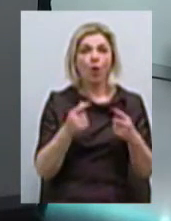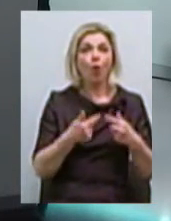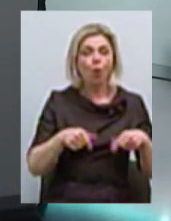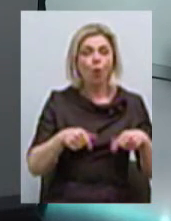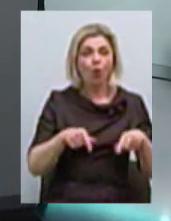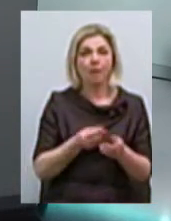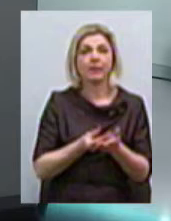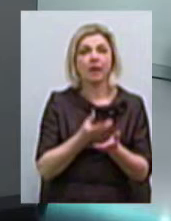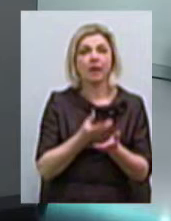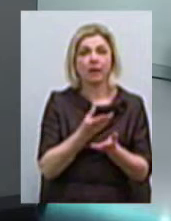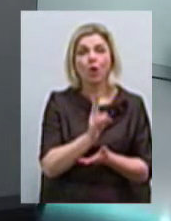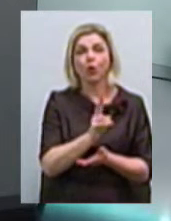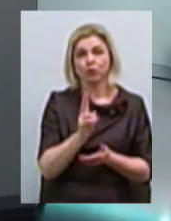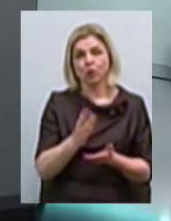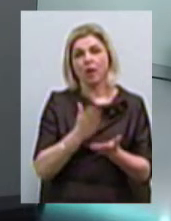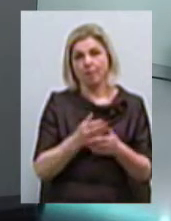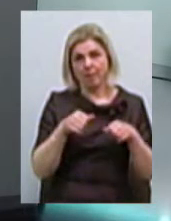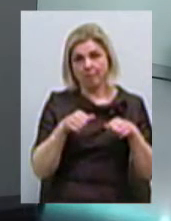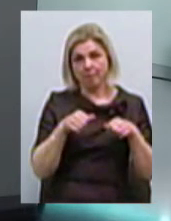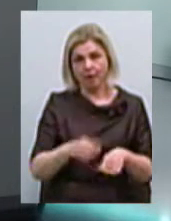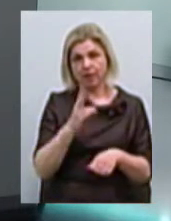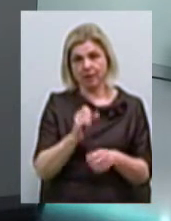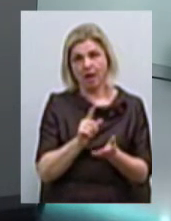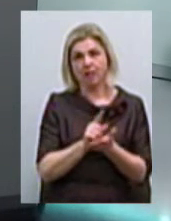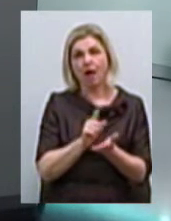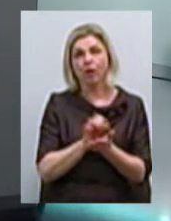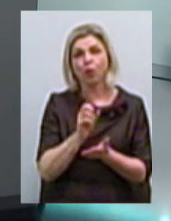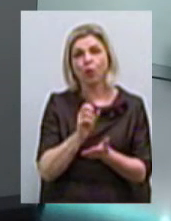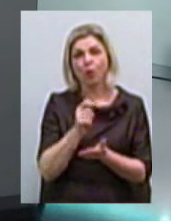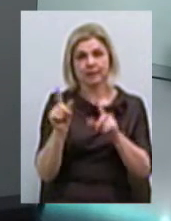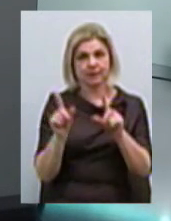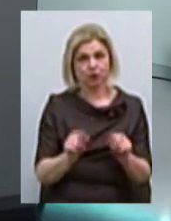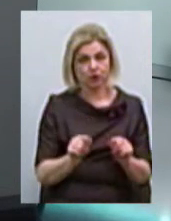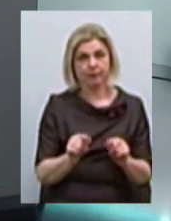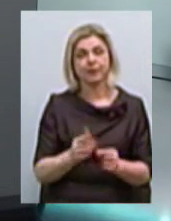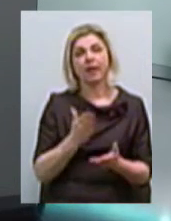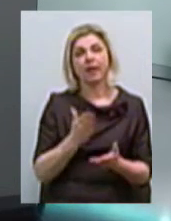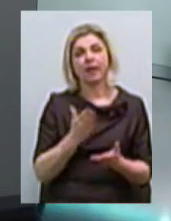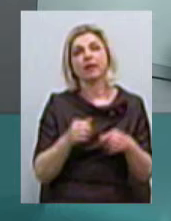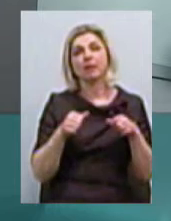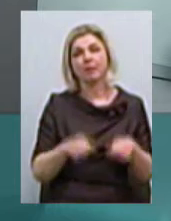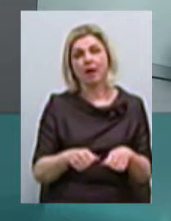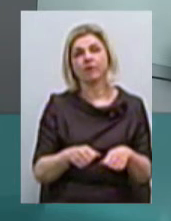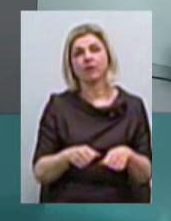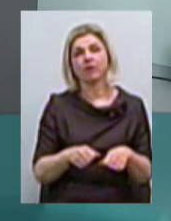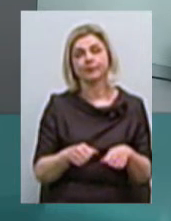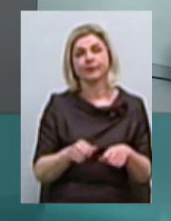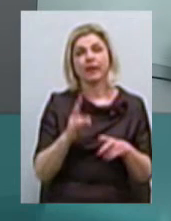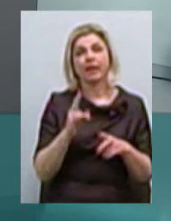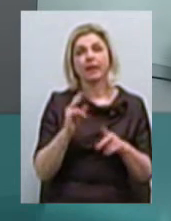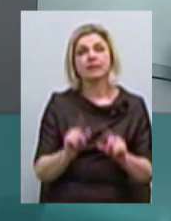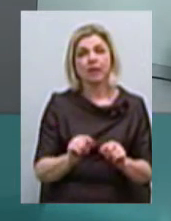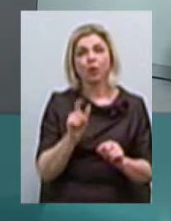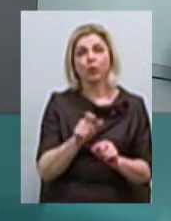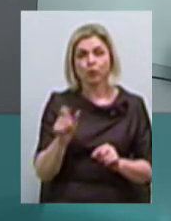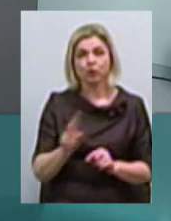мають право на отримання податкової знижки. Так, мають право на отримання податкової знижки фізичні